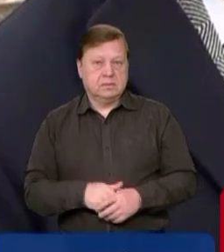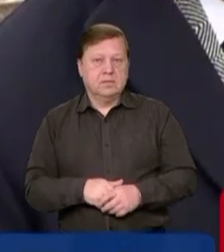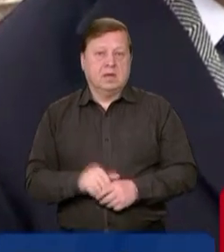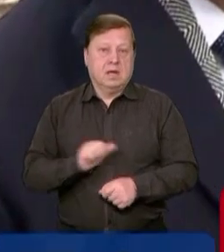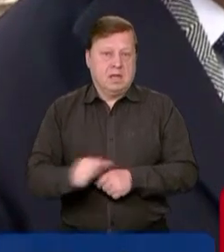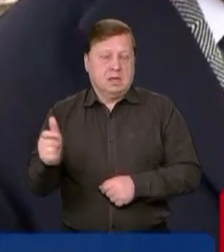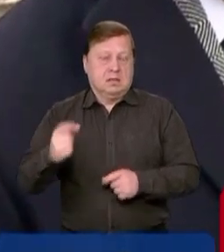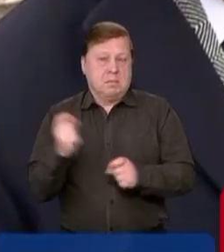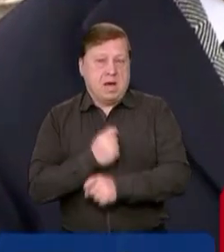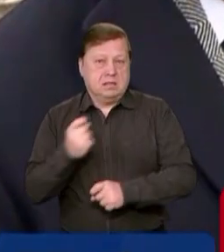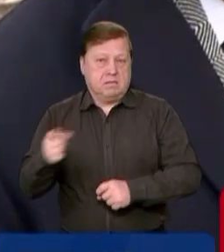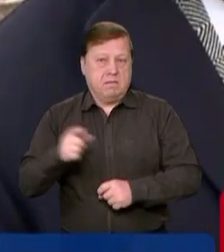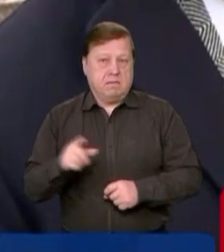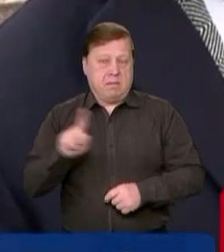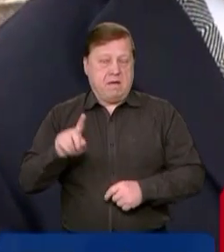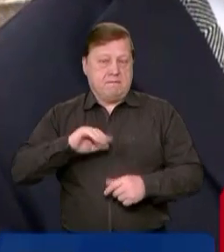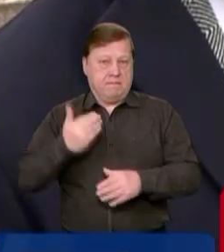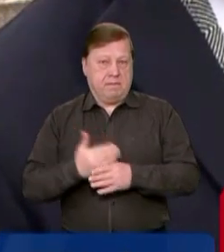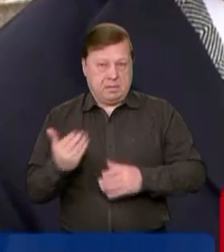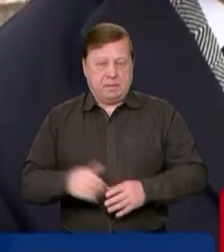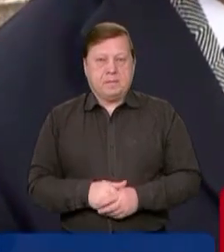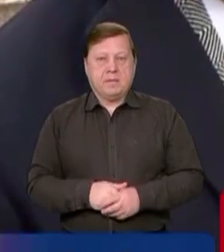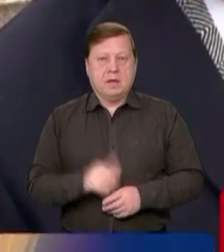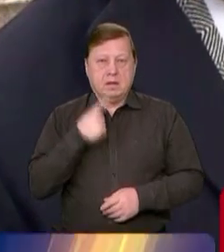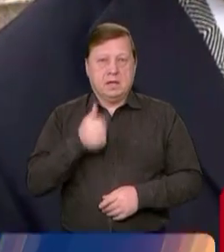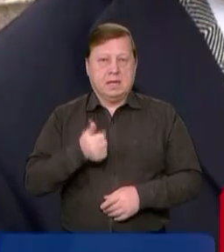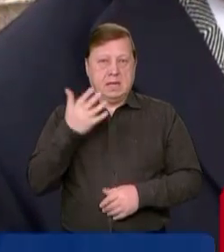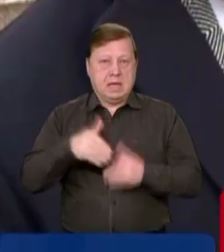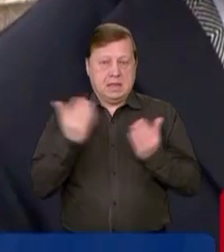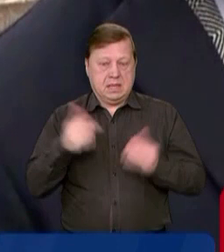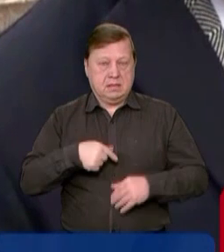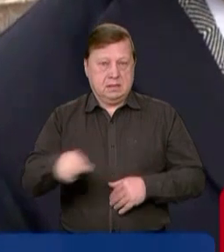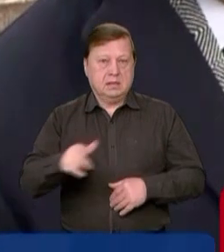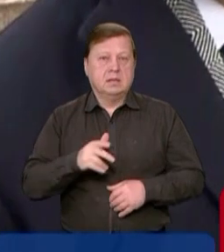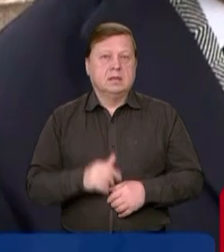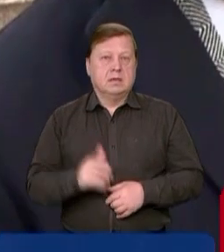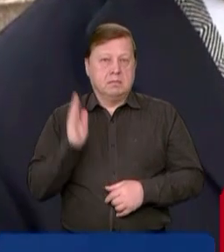Państwa. W ciągu najbliższych dni będziemy podejmować w związku z tymi